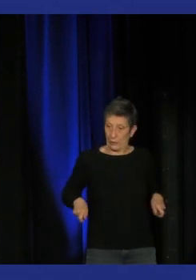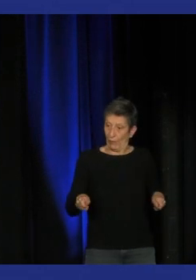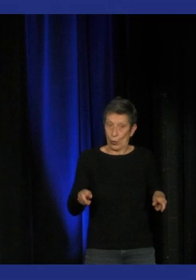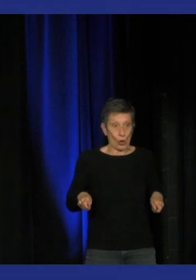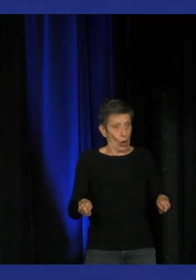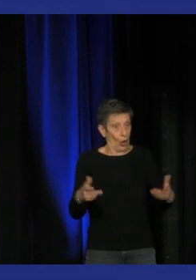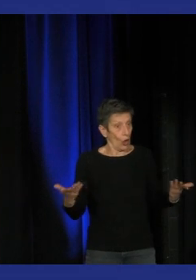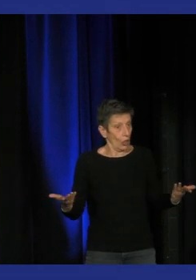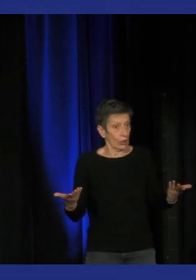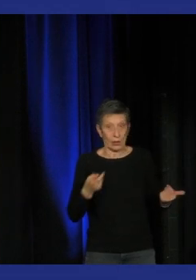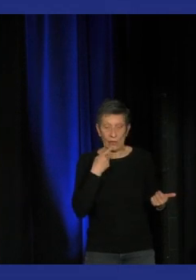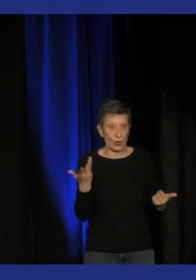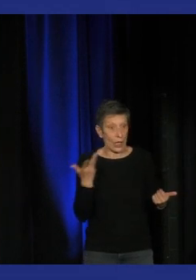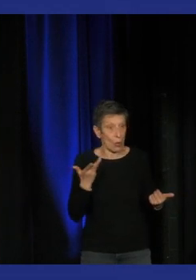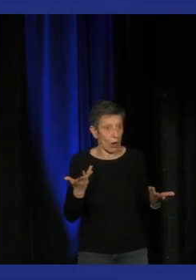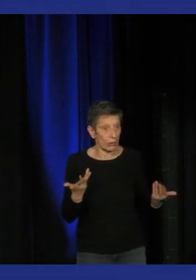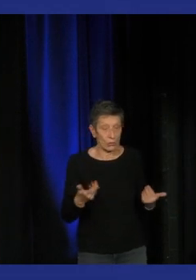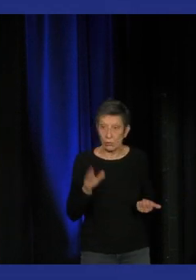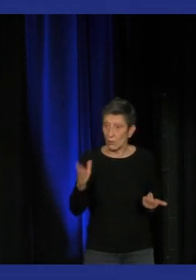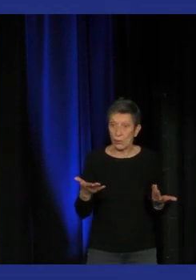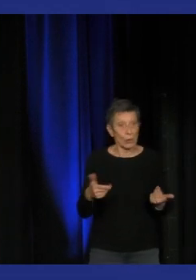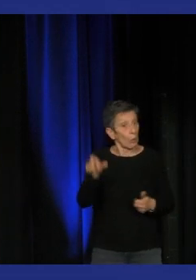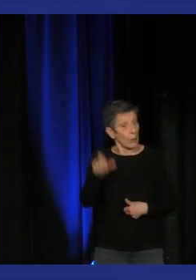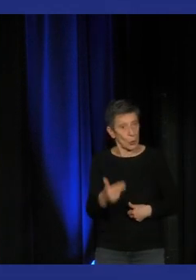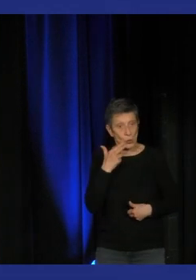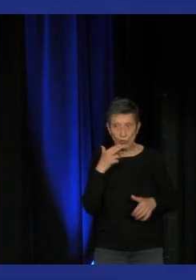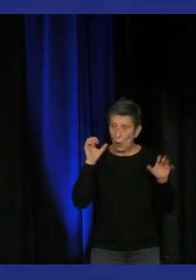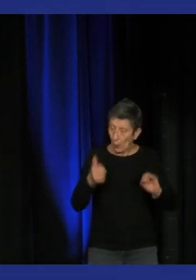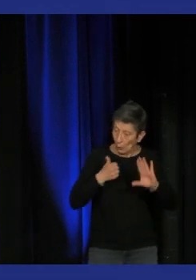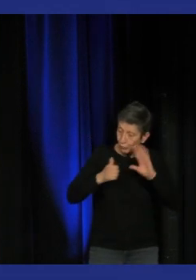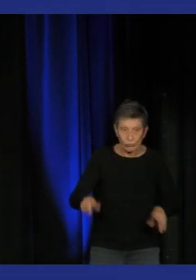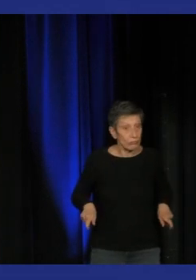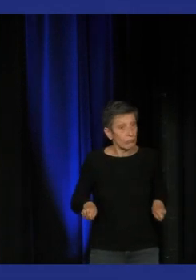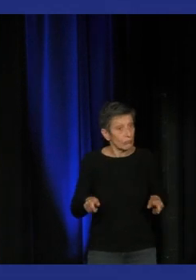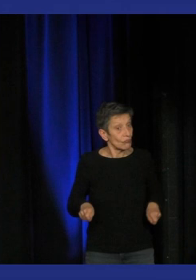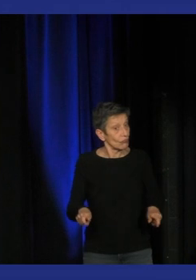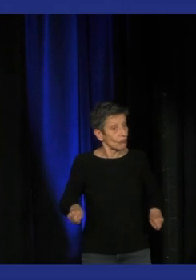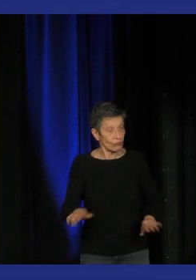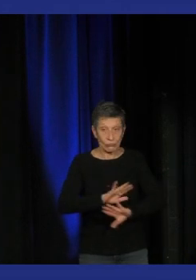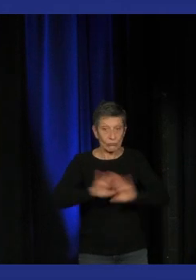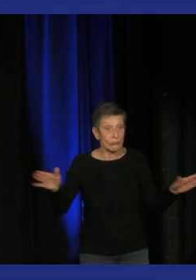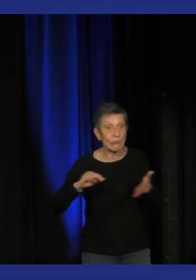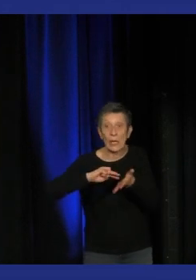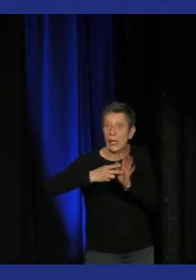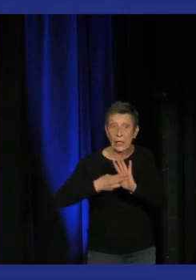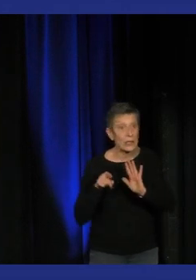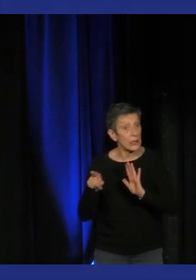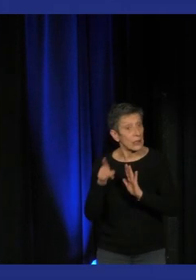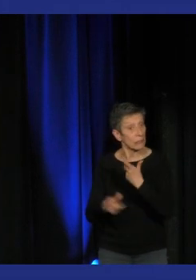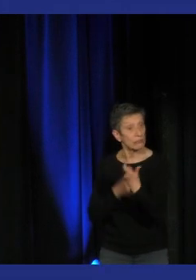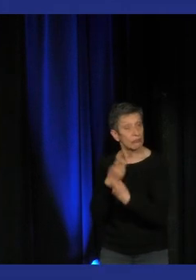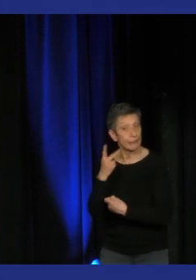qu'il n'y a besoin d'aucune intervention humaine autre que celle de l'usager ou de celui qui l'accompagne et que la technique pourvoit seule aux